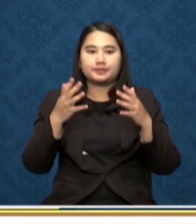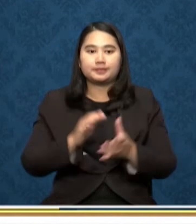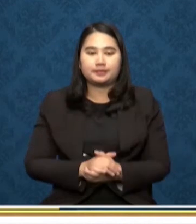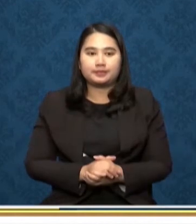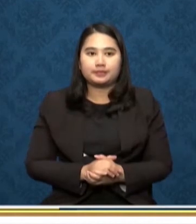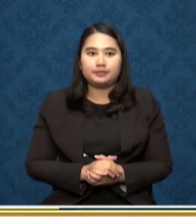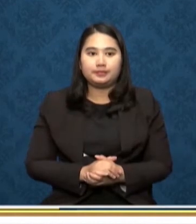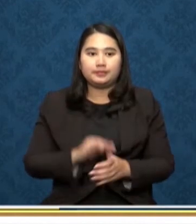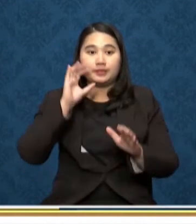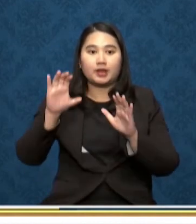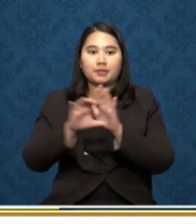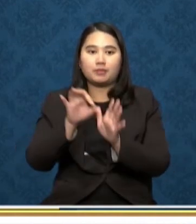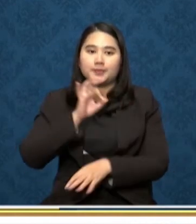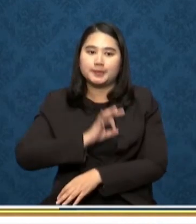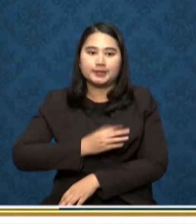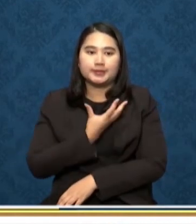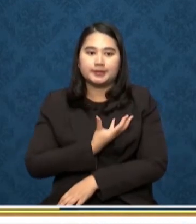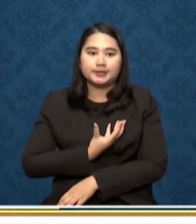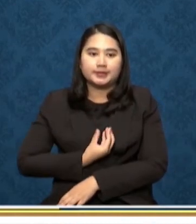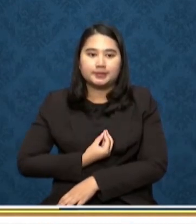เป็นภาพที่สลดกดหู